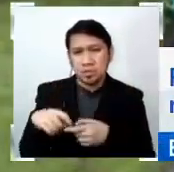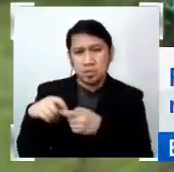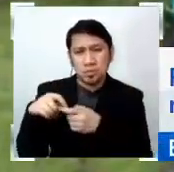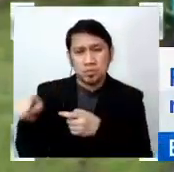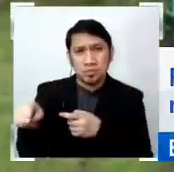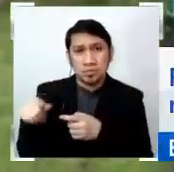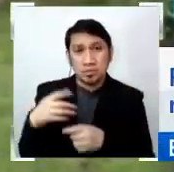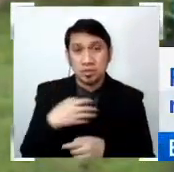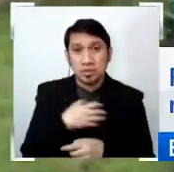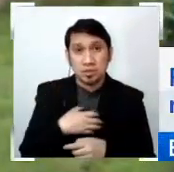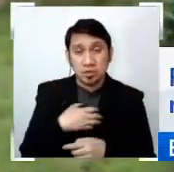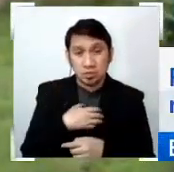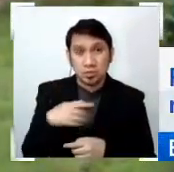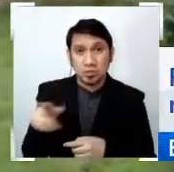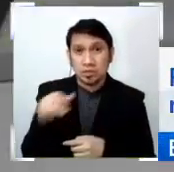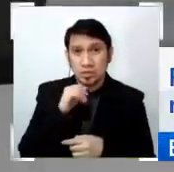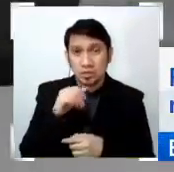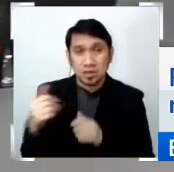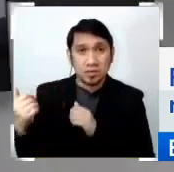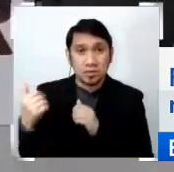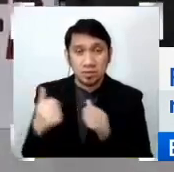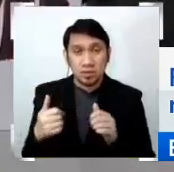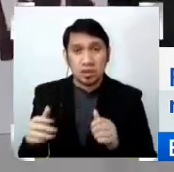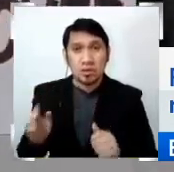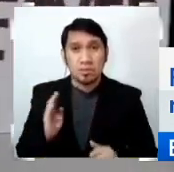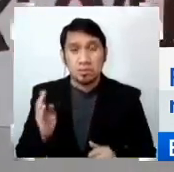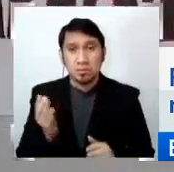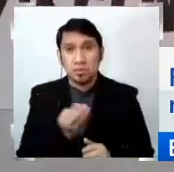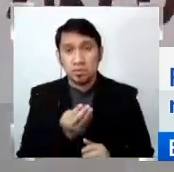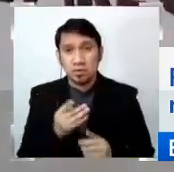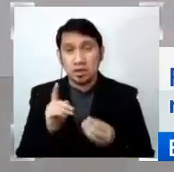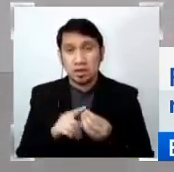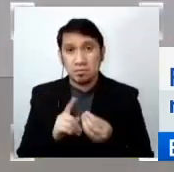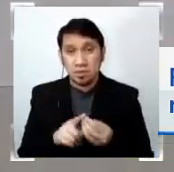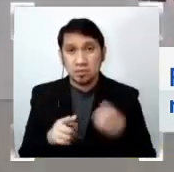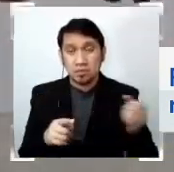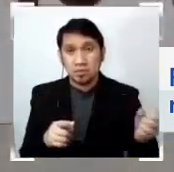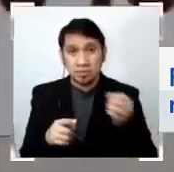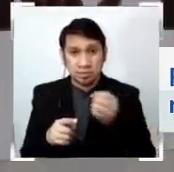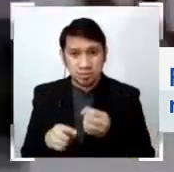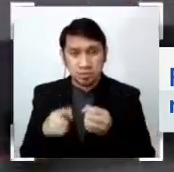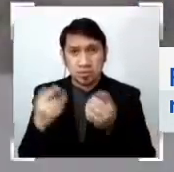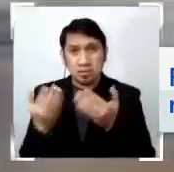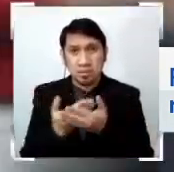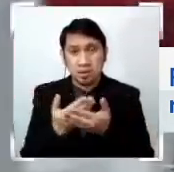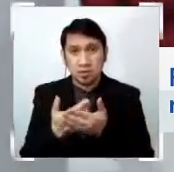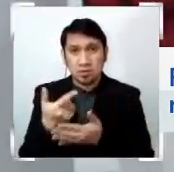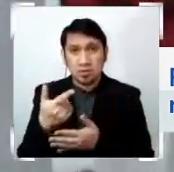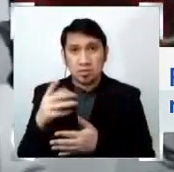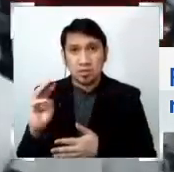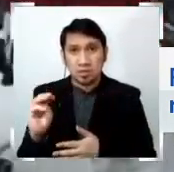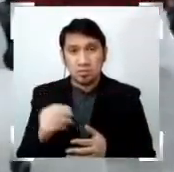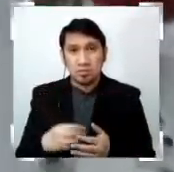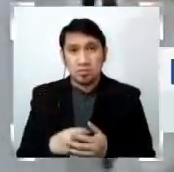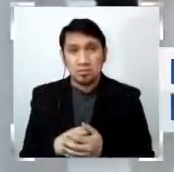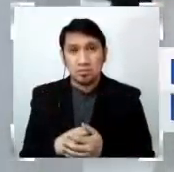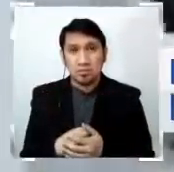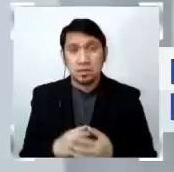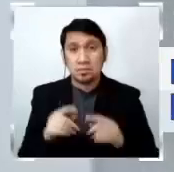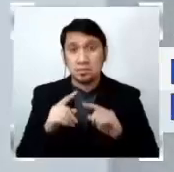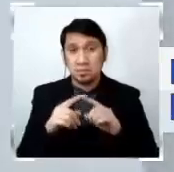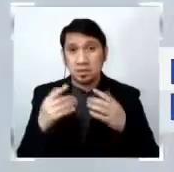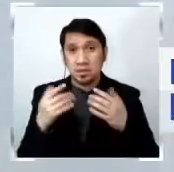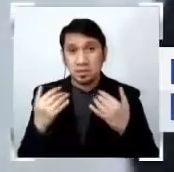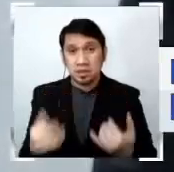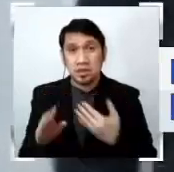Banaag na hindi raw sinusunod ng board ang kanyang pagkakatalaga bilang bagong GM ng Beneco. Pero ngayong araw, balik opisina na si